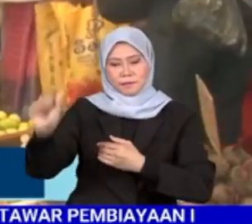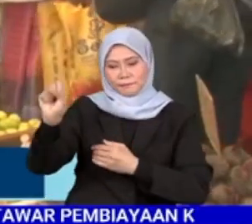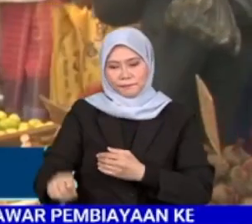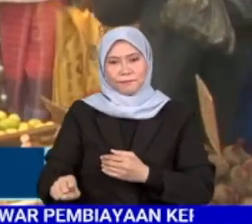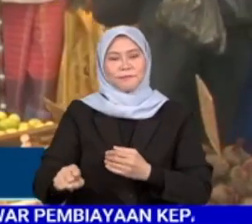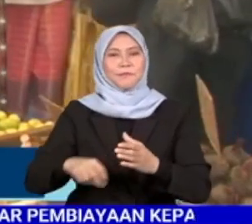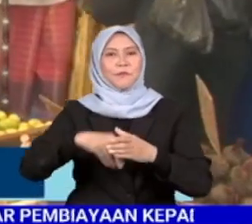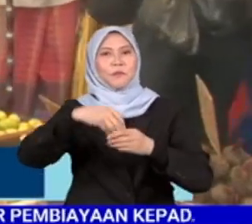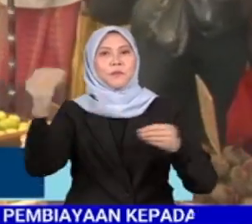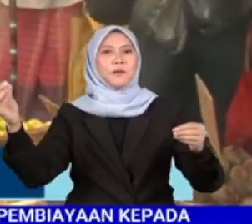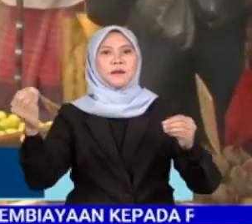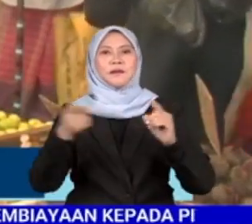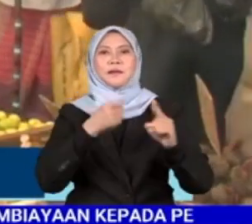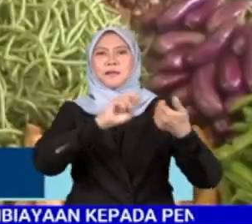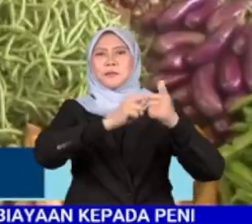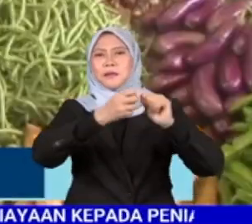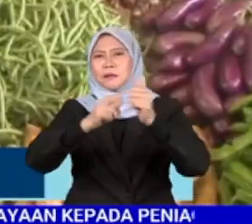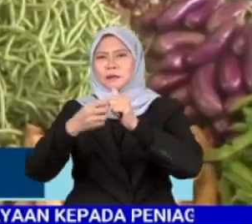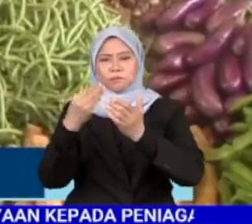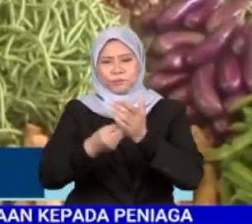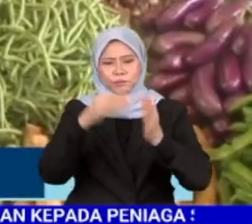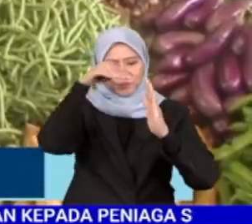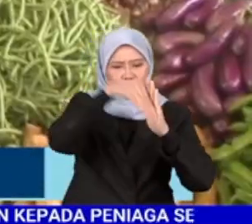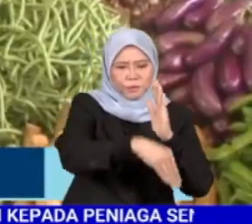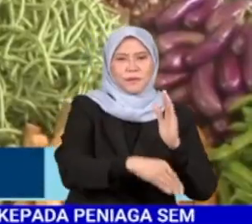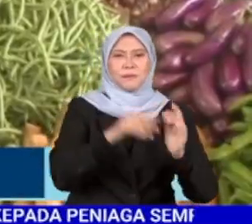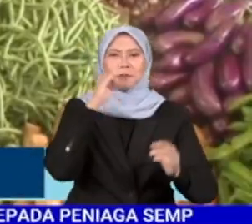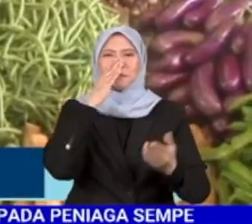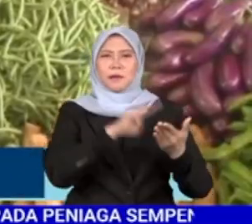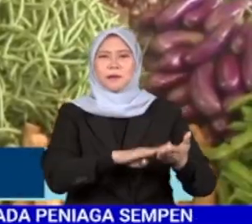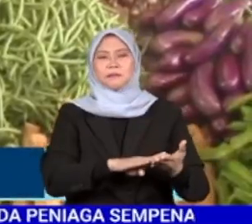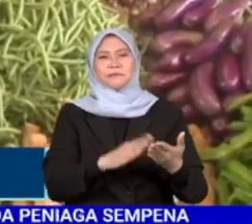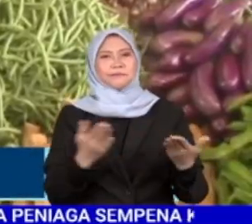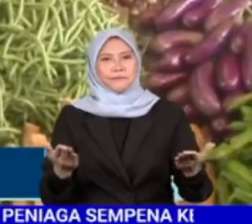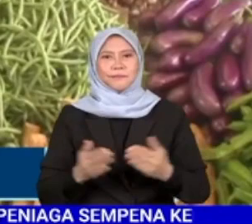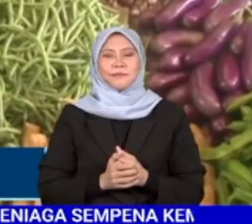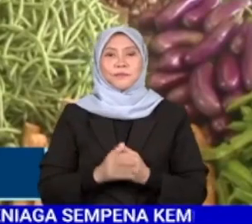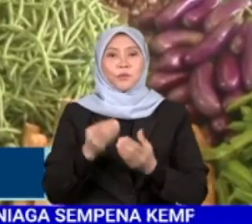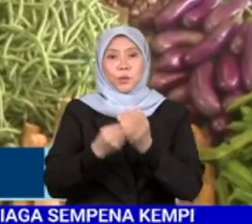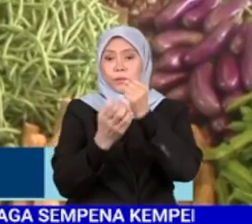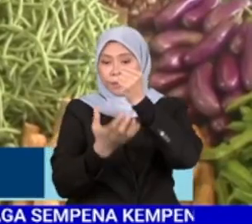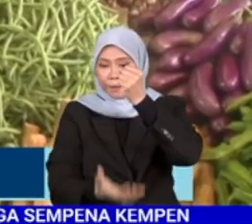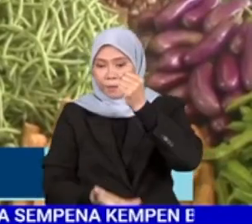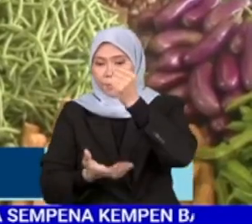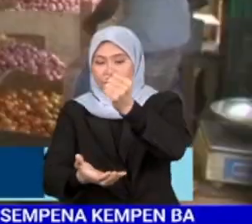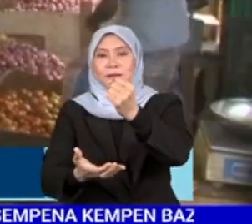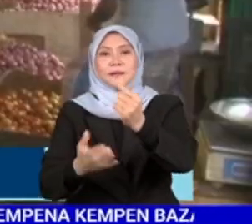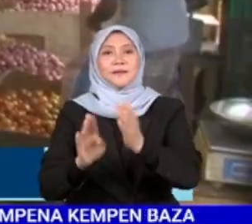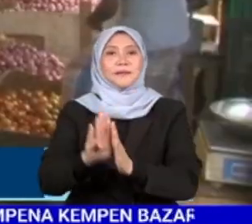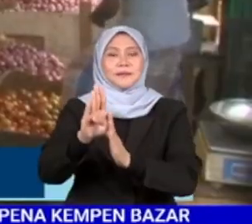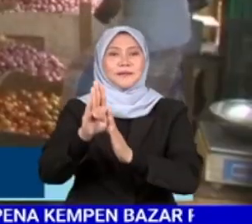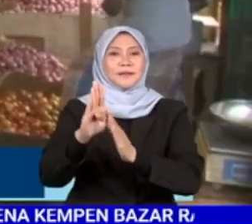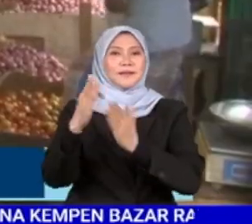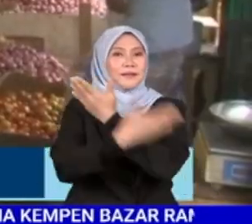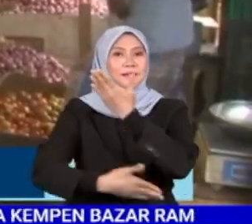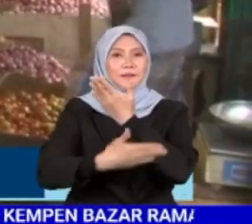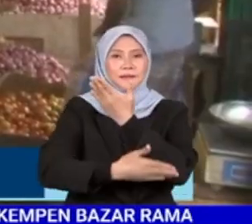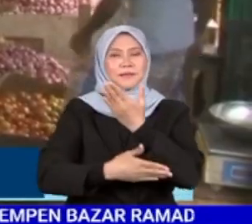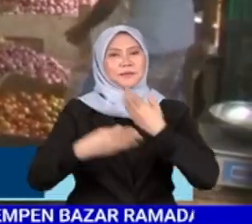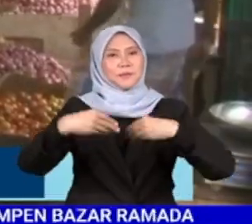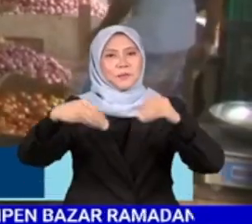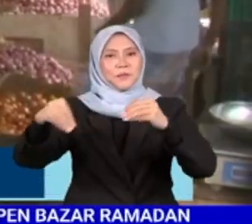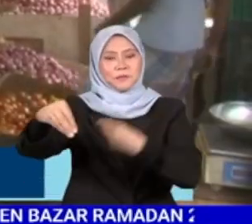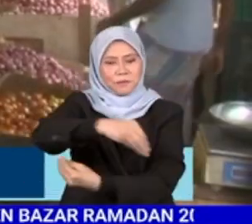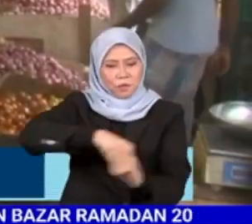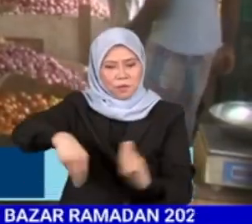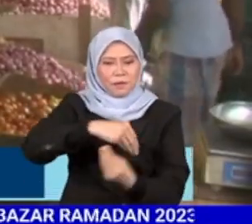tersebut keluar daripada krisis kewangan terburuk sejak lebih 7 dekad. Dana berkenaan bantu meningkatkan kedudukan negara dalam pasaran